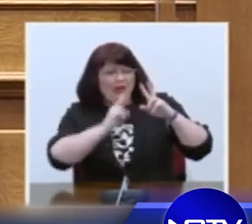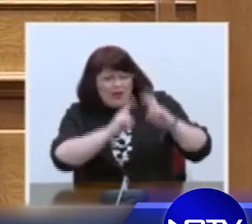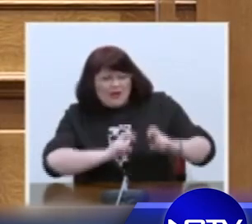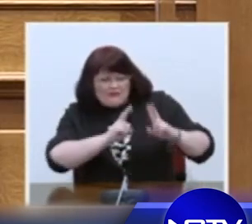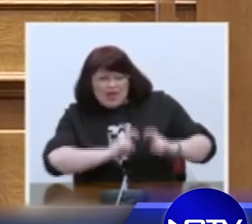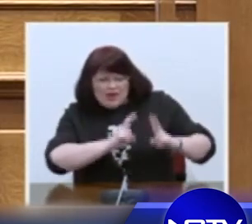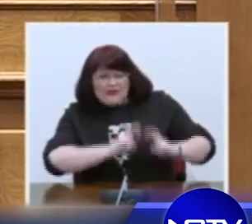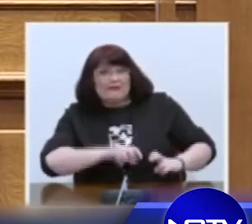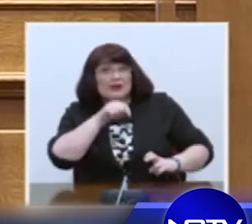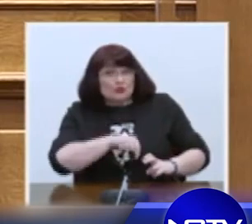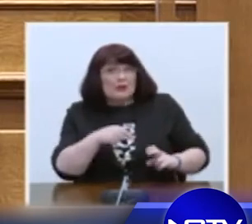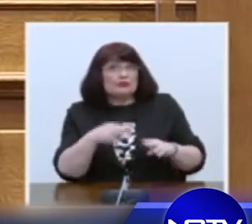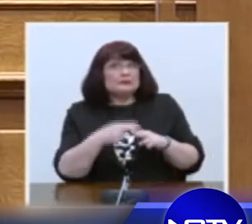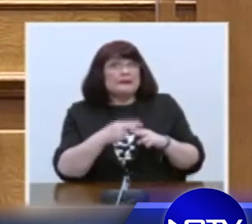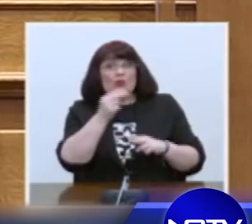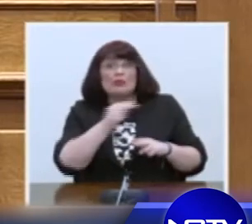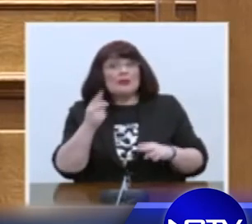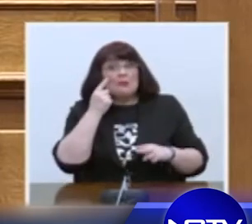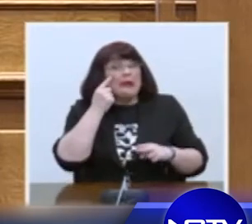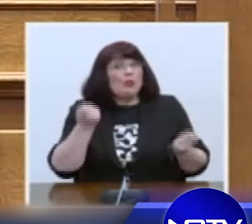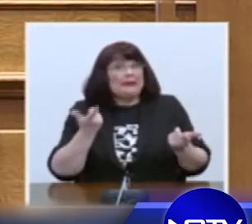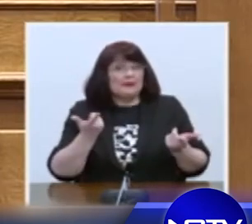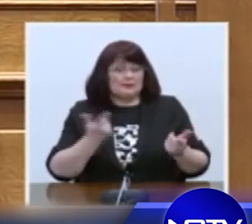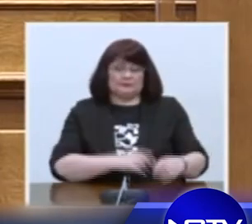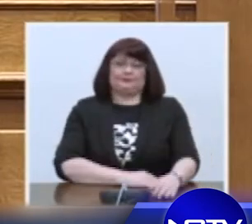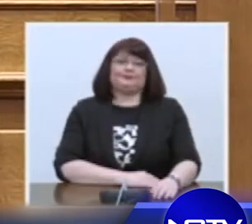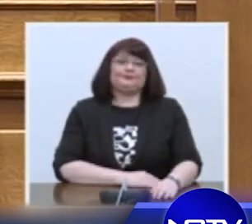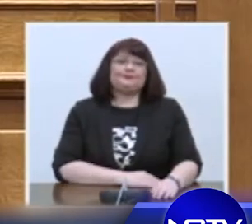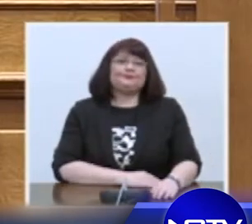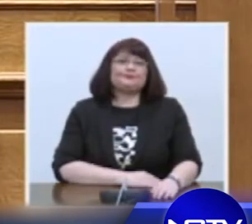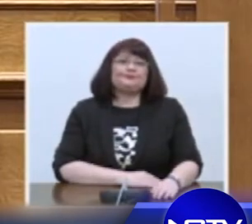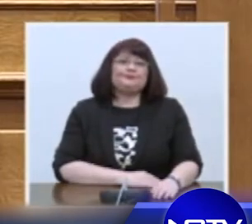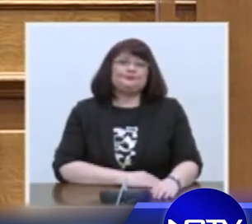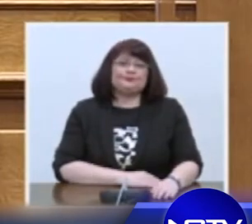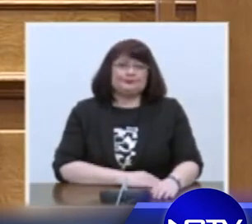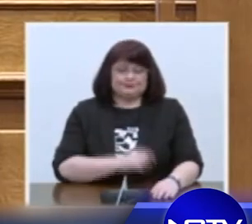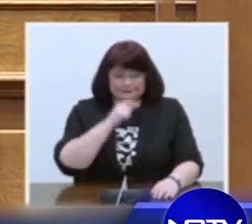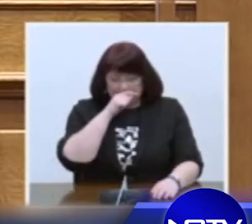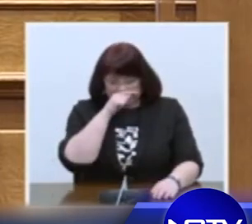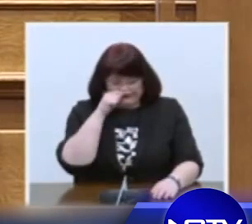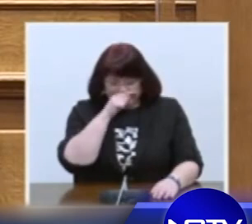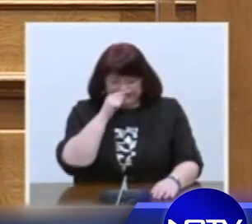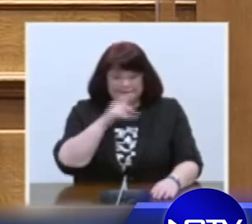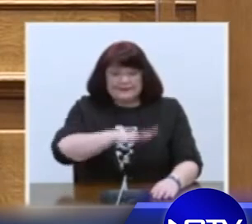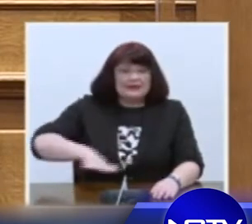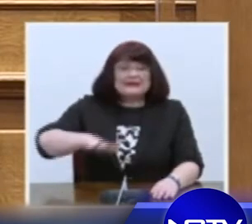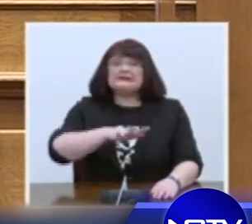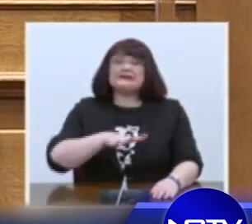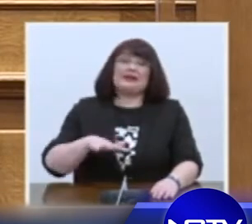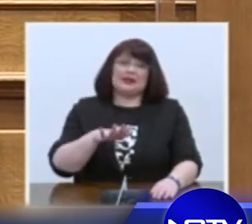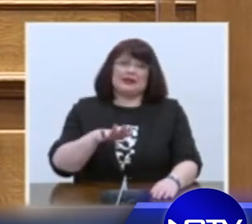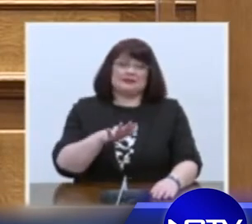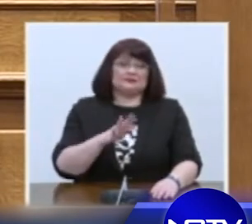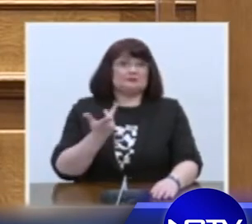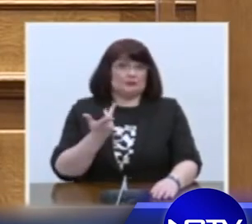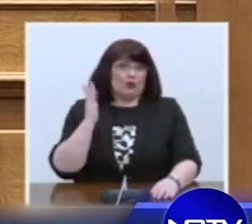επαναλαμβάνει ο Υπουργός Μπλίνκεν σε συνοδευτική επιστολή του, συμπλήρωσε ο Πρωθυπουργός. Φοβάμαι ότι και πάλι η αξιωματική αντιπολίτευση επιλέγει να αποτελέσει